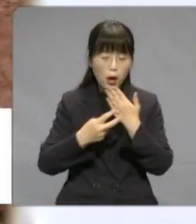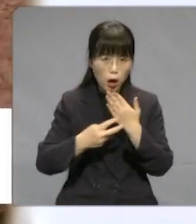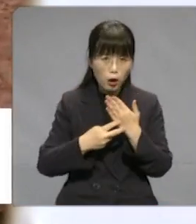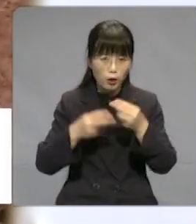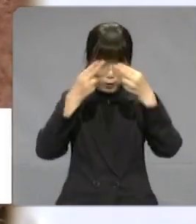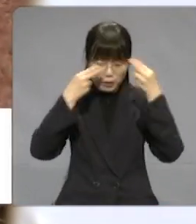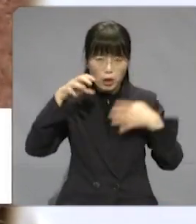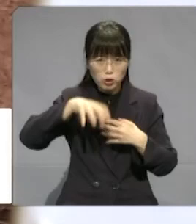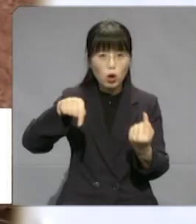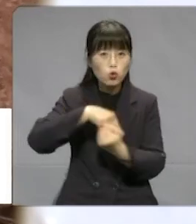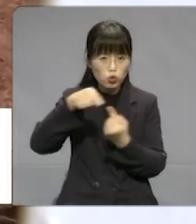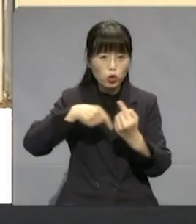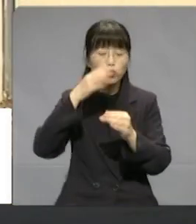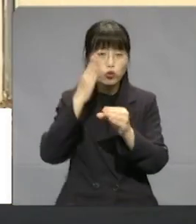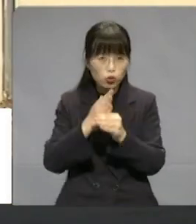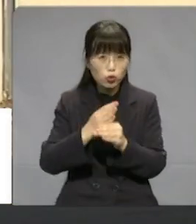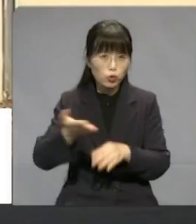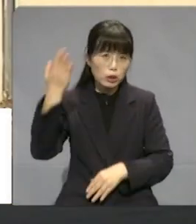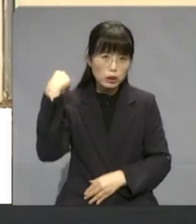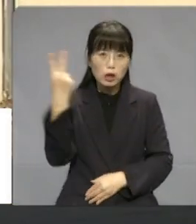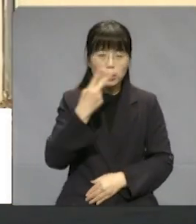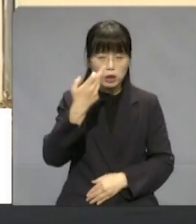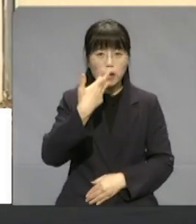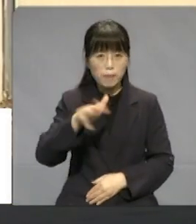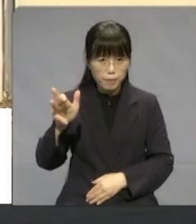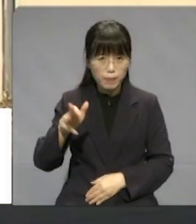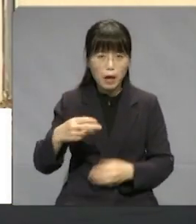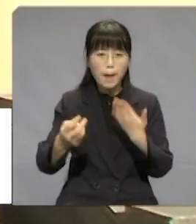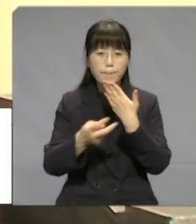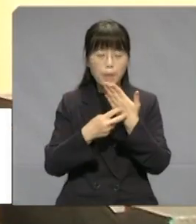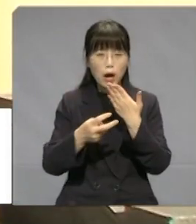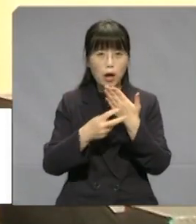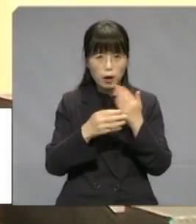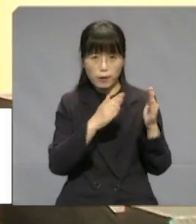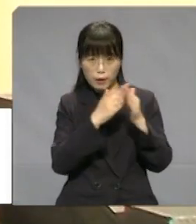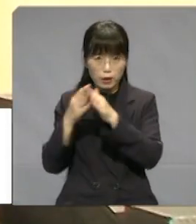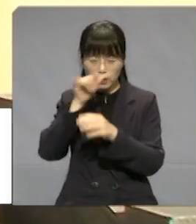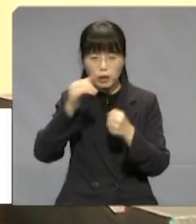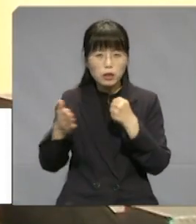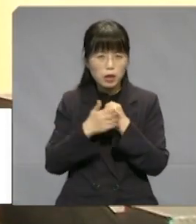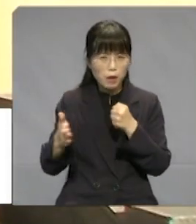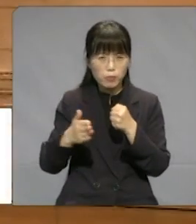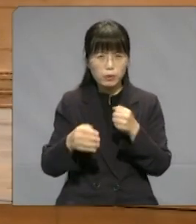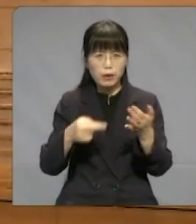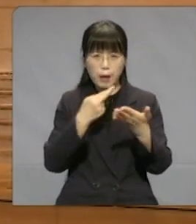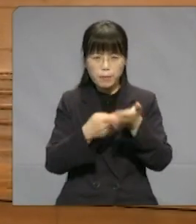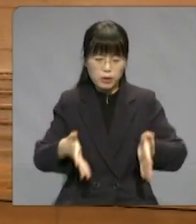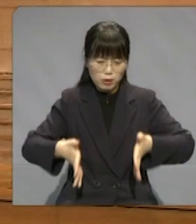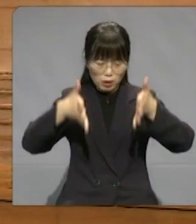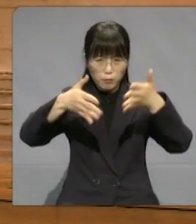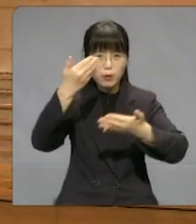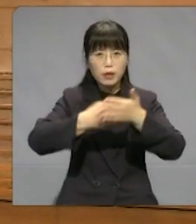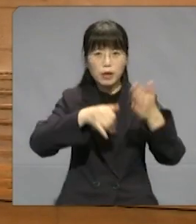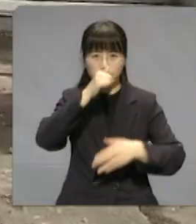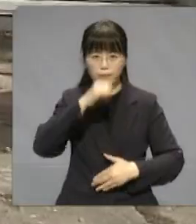병원과 장례식장으로 운영되다 지난 2018년 병원이 이전하면서 빈 건물로 남아